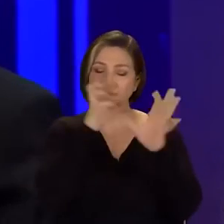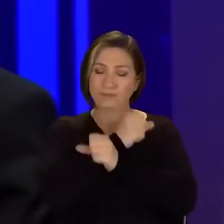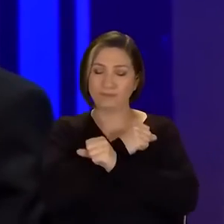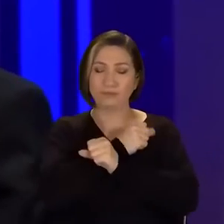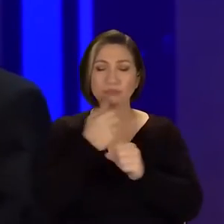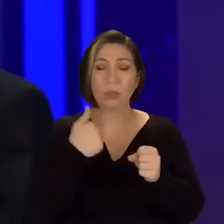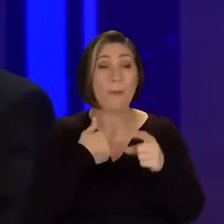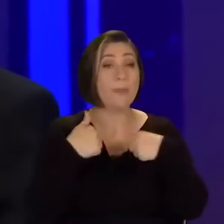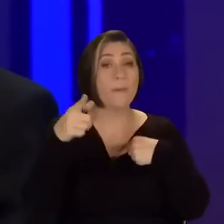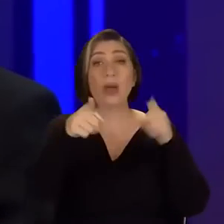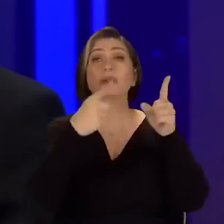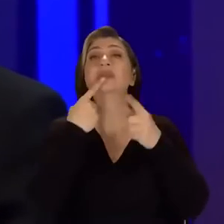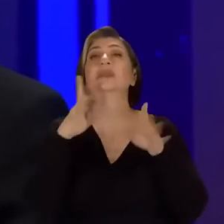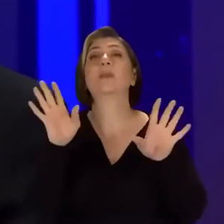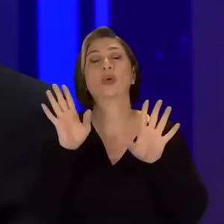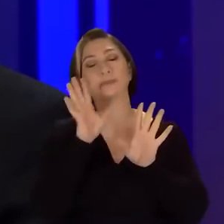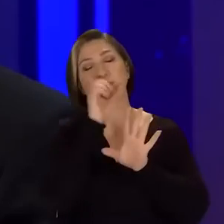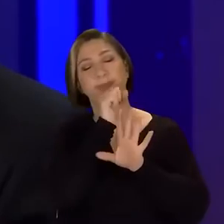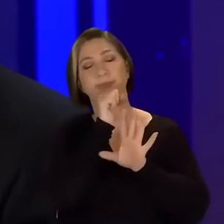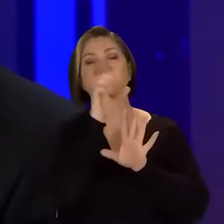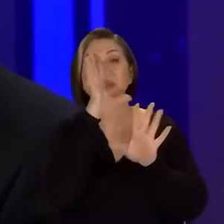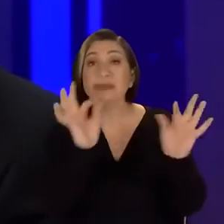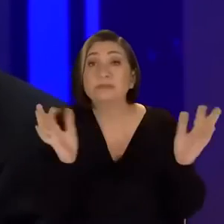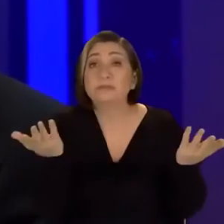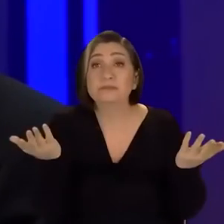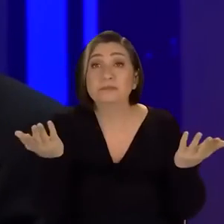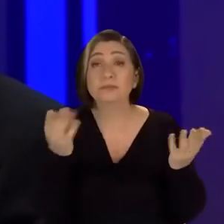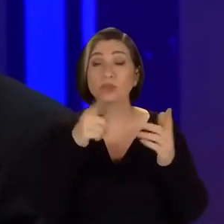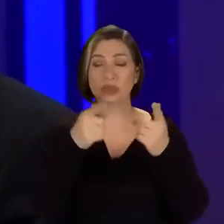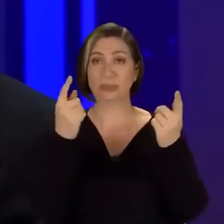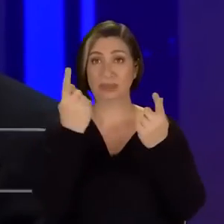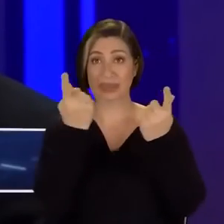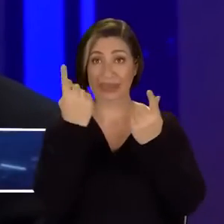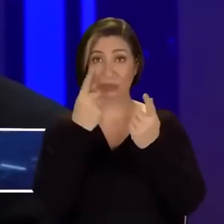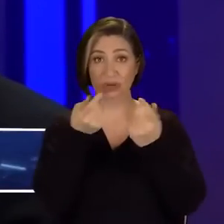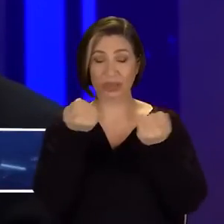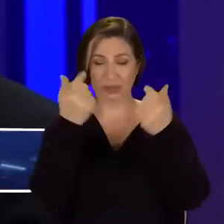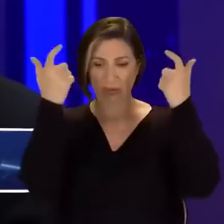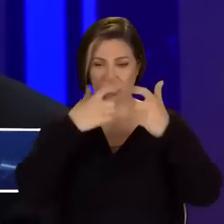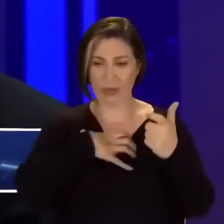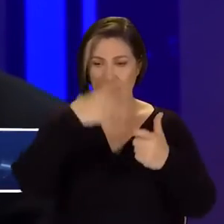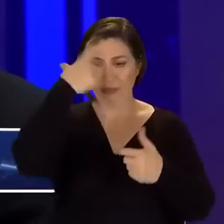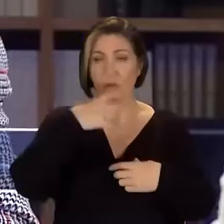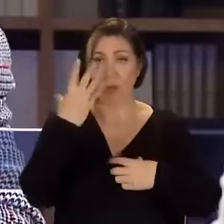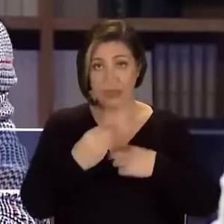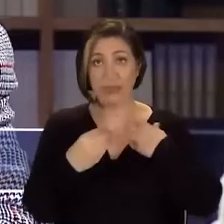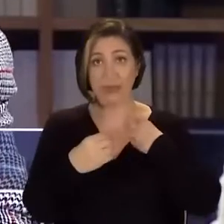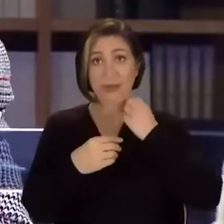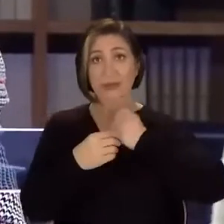açığa çıkarmamış olmalarından kaynaklandı. Çünkü birisi bu işi kişisel olarak üstlenseydi... Ya mesela